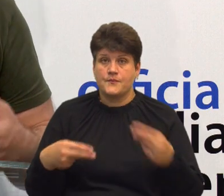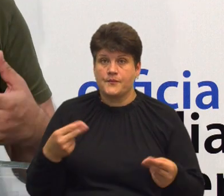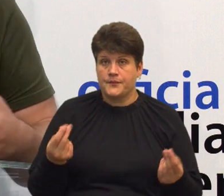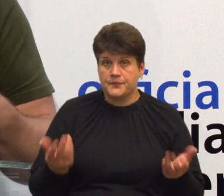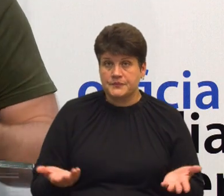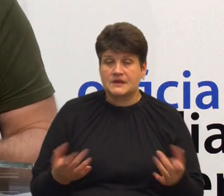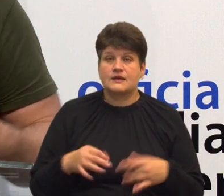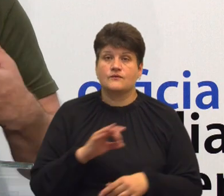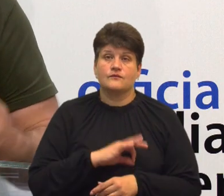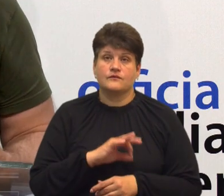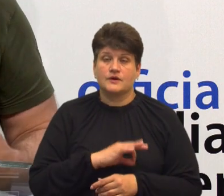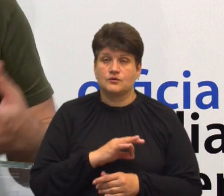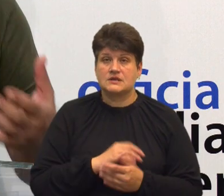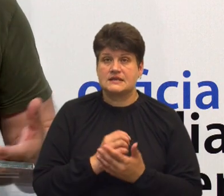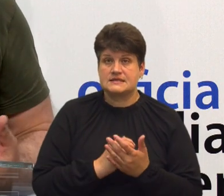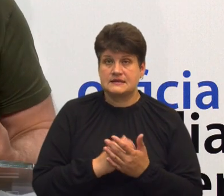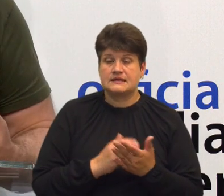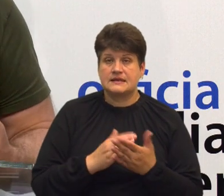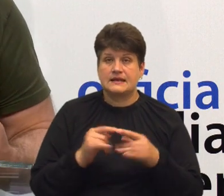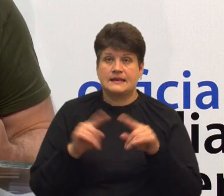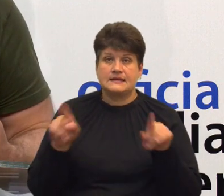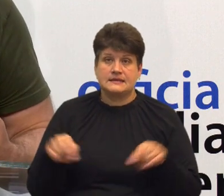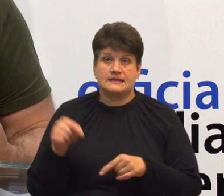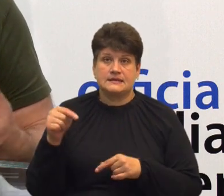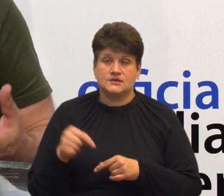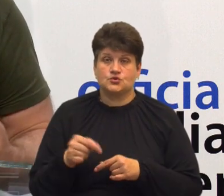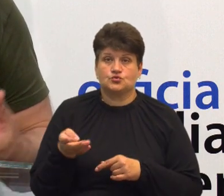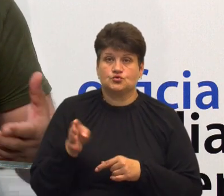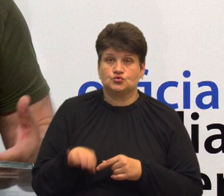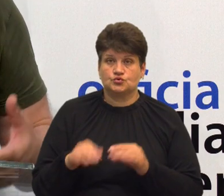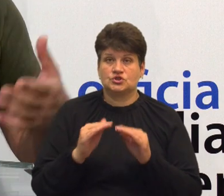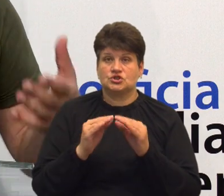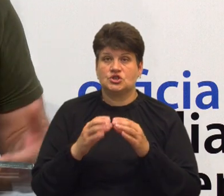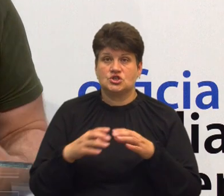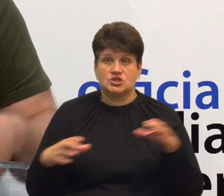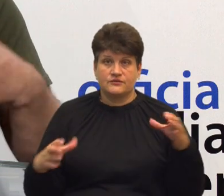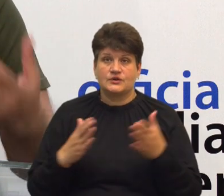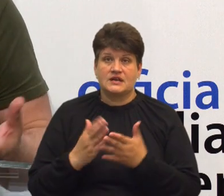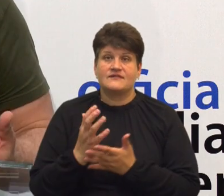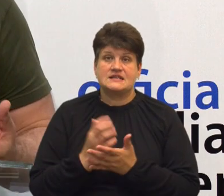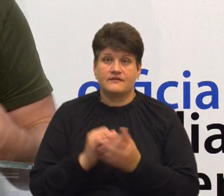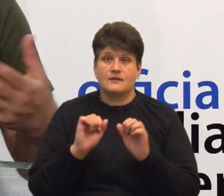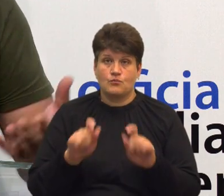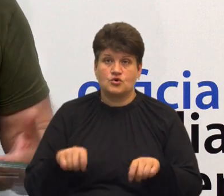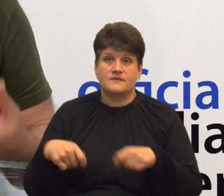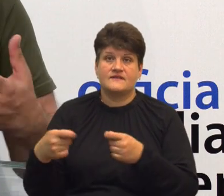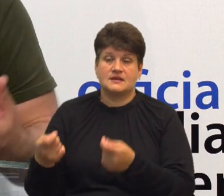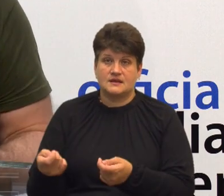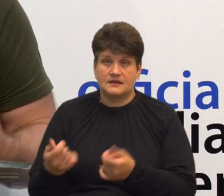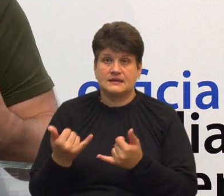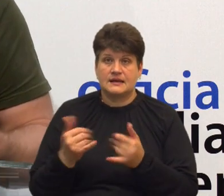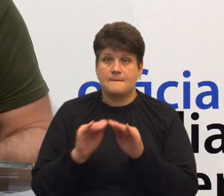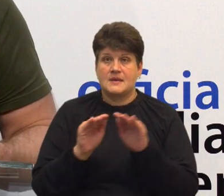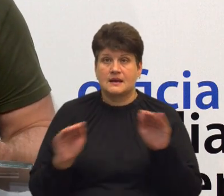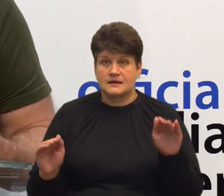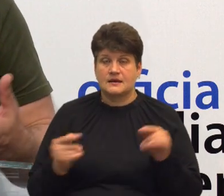використає цим обпризарт де є листа шиферу близько тисячі листів сьогодні шиферу є на сьогоднішній день який ми можемо віддати для перекриття але